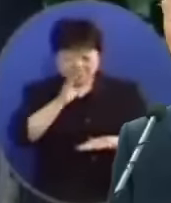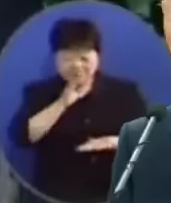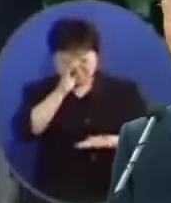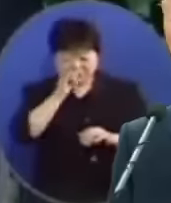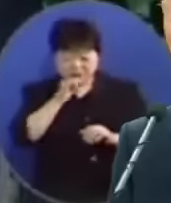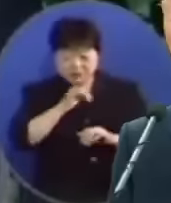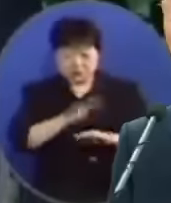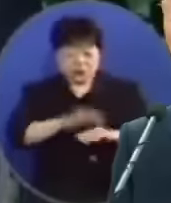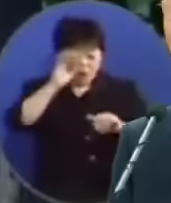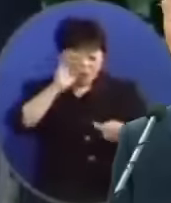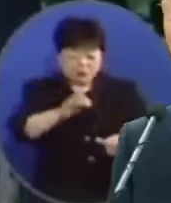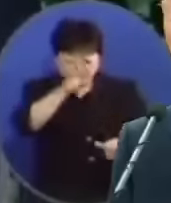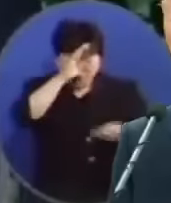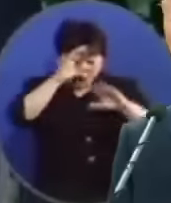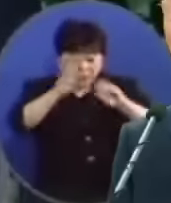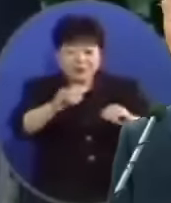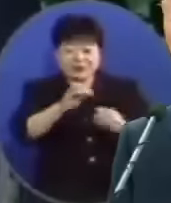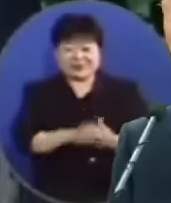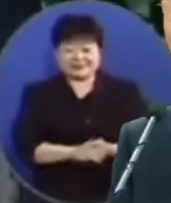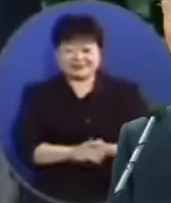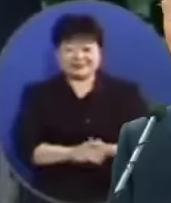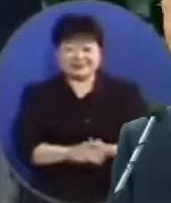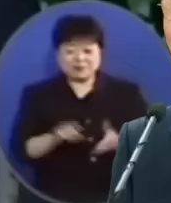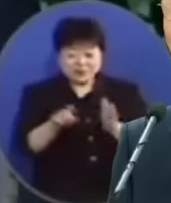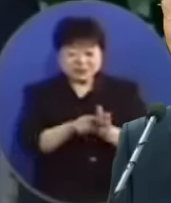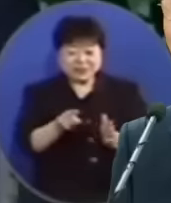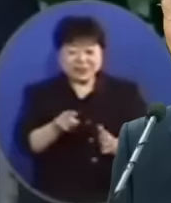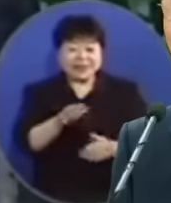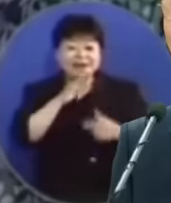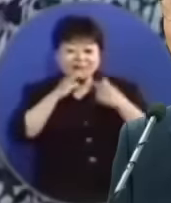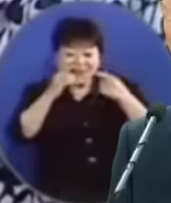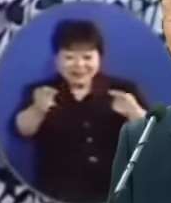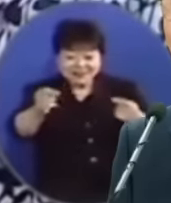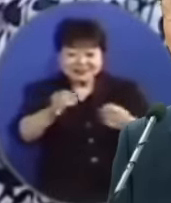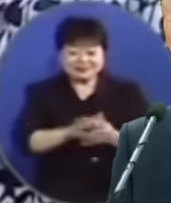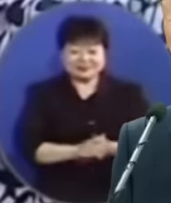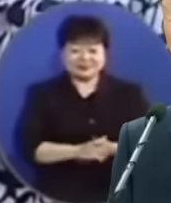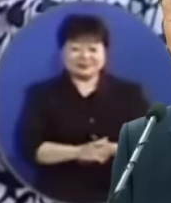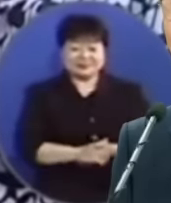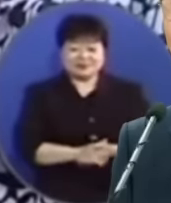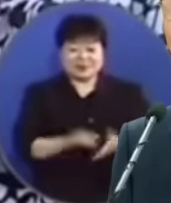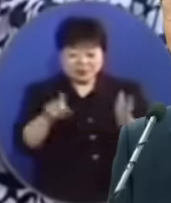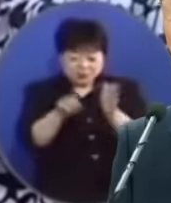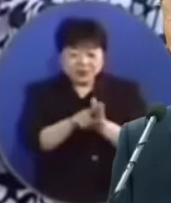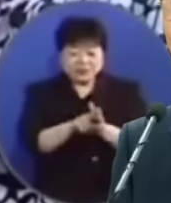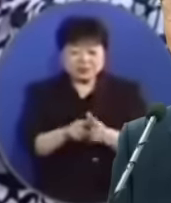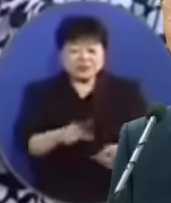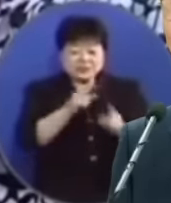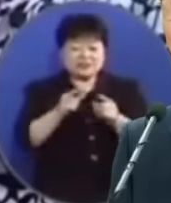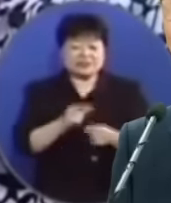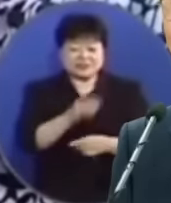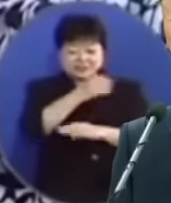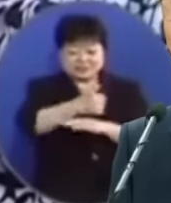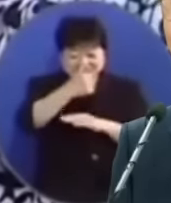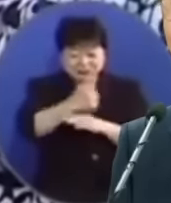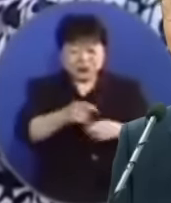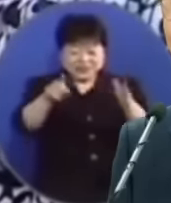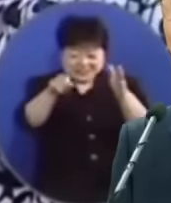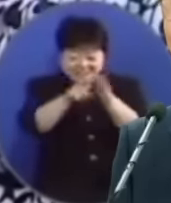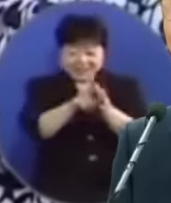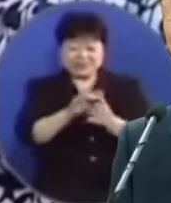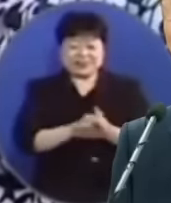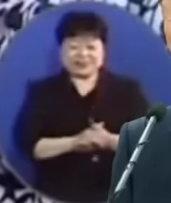나으리라. 믿습니까? 믿어야 돼요. 믿음으로 사는 것이 그리스도의 신앙인